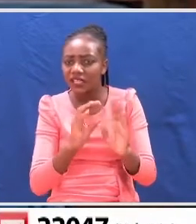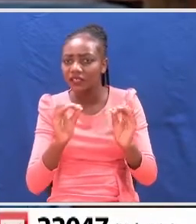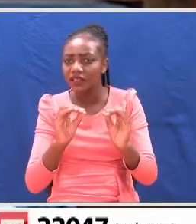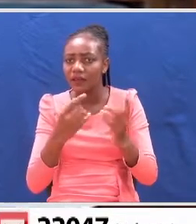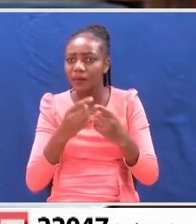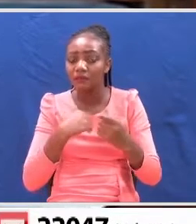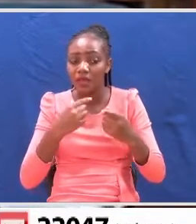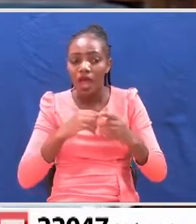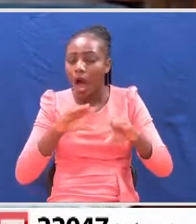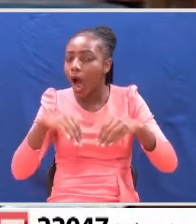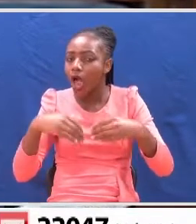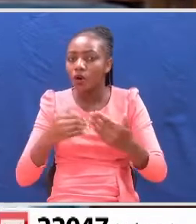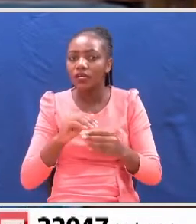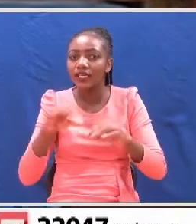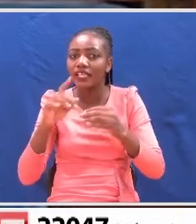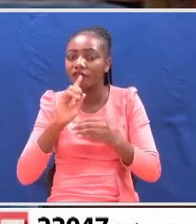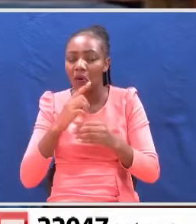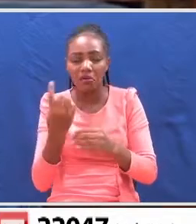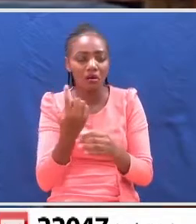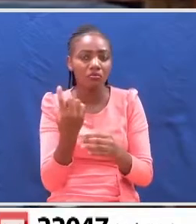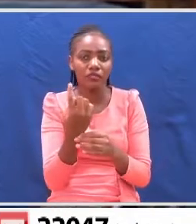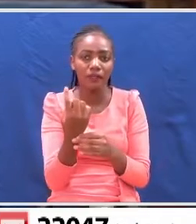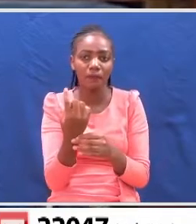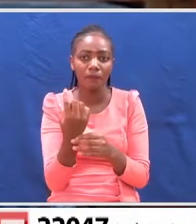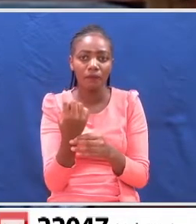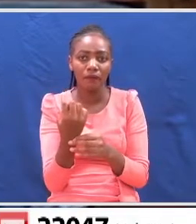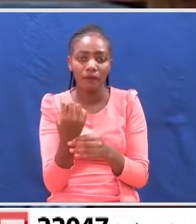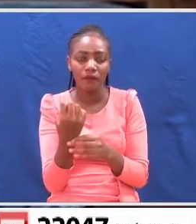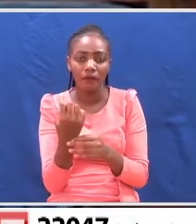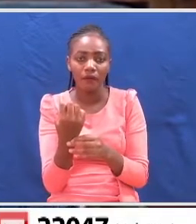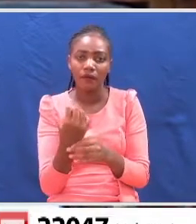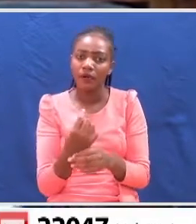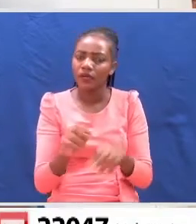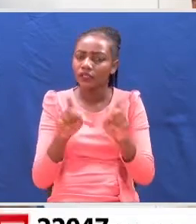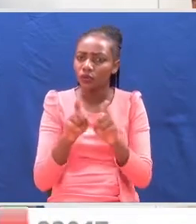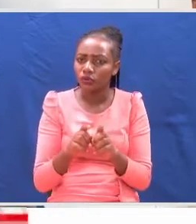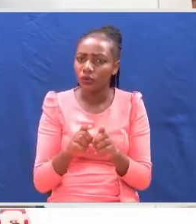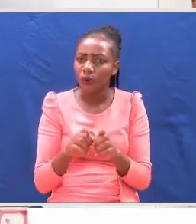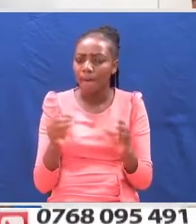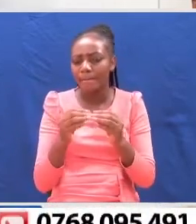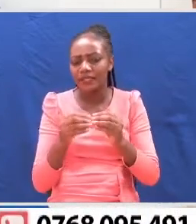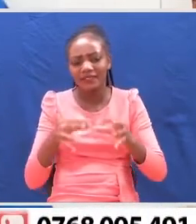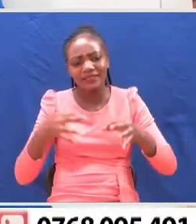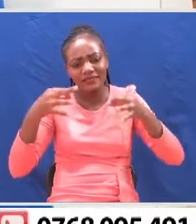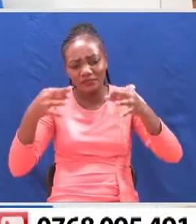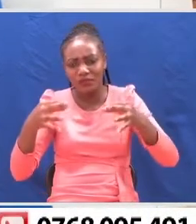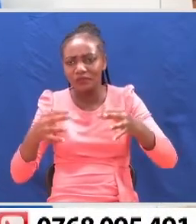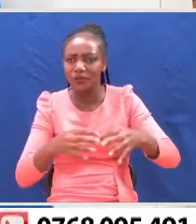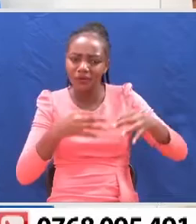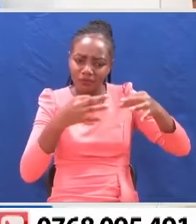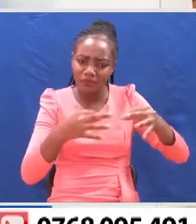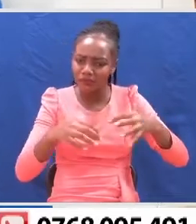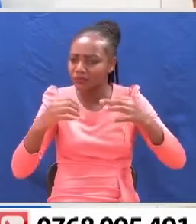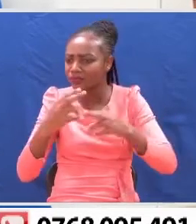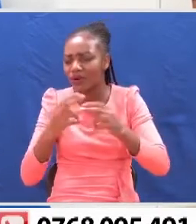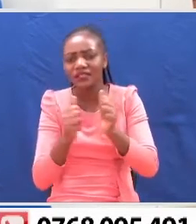kumoderate. Na kumbuka kwamba ilianguka karibu mara 10 mpaka wakati ile nilitoa uamuzi. Kumbuka